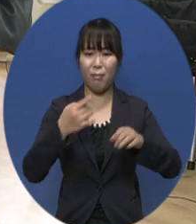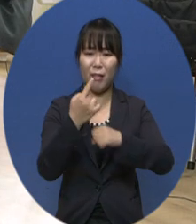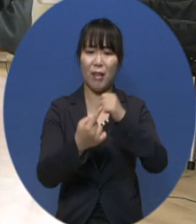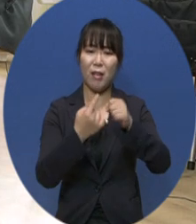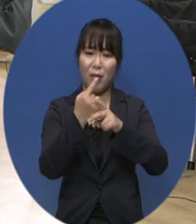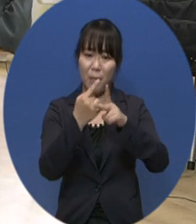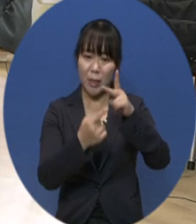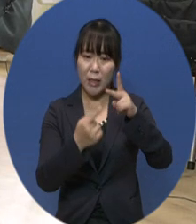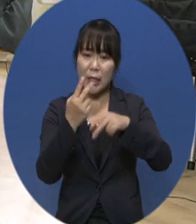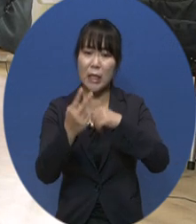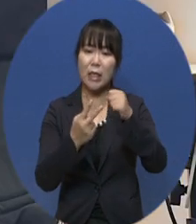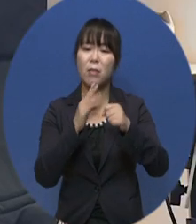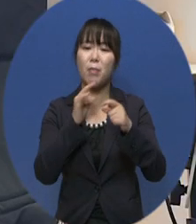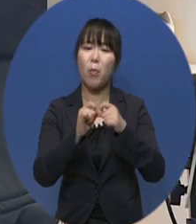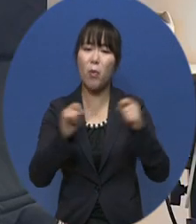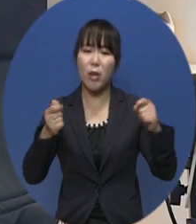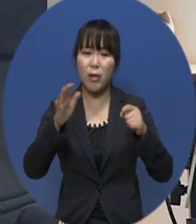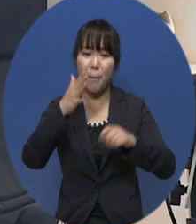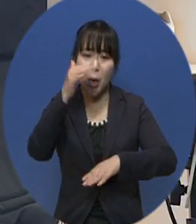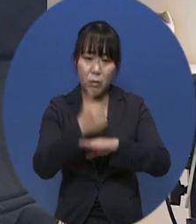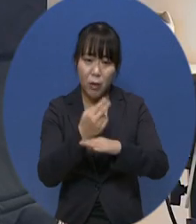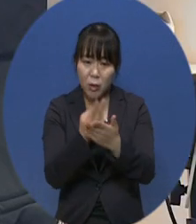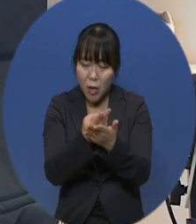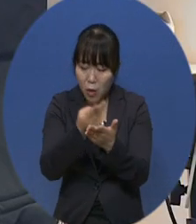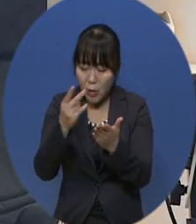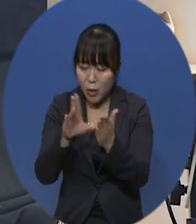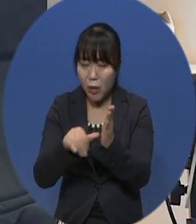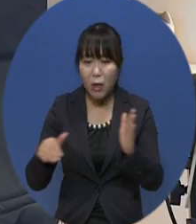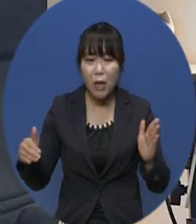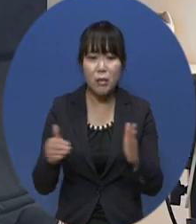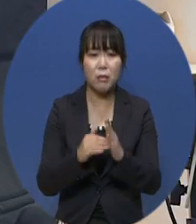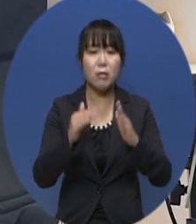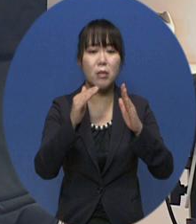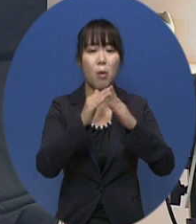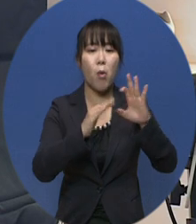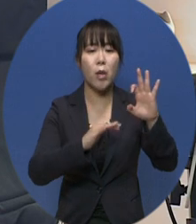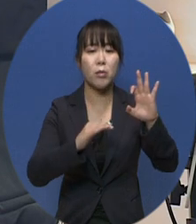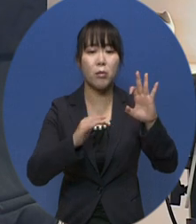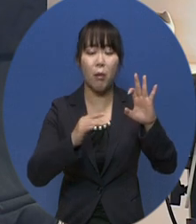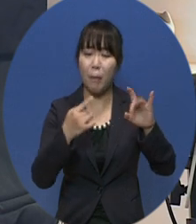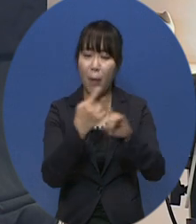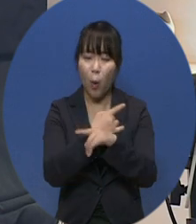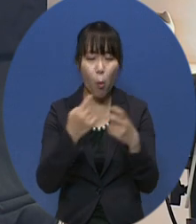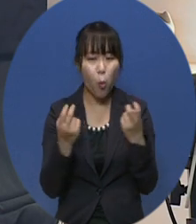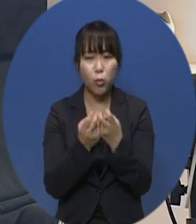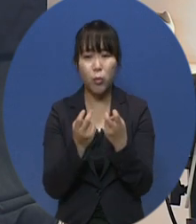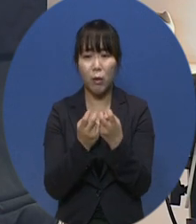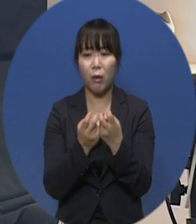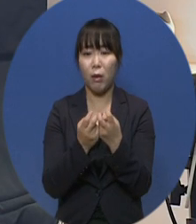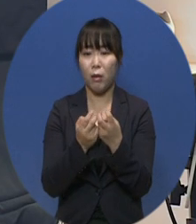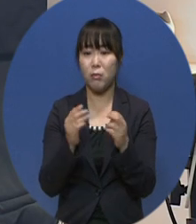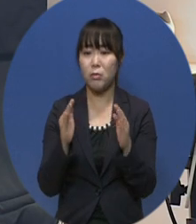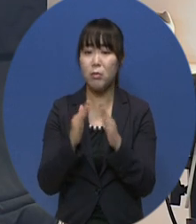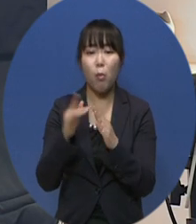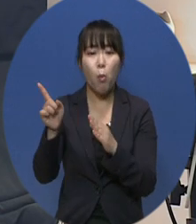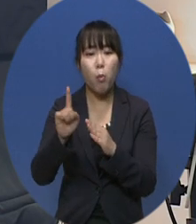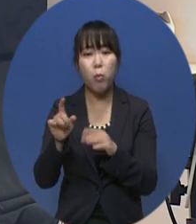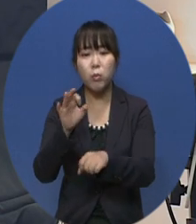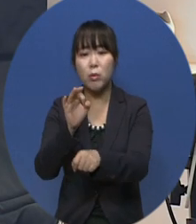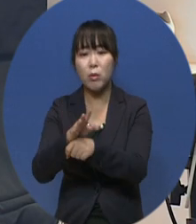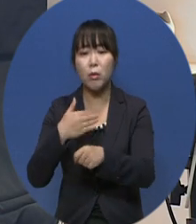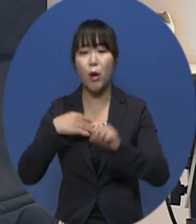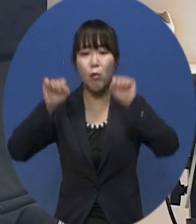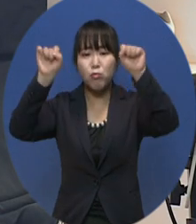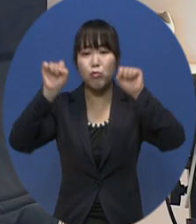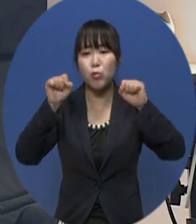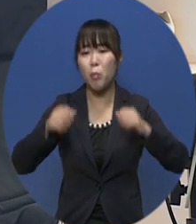긴데 네. 마지막 딱 태어나는 순간까지도 집에 화장실을 어떻게 바꿔야 되는지 집에 가서 무슨 장비를 구입해가지고 네. 내가